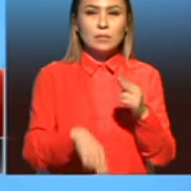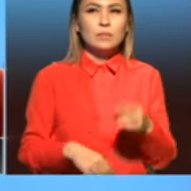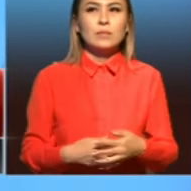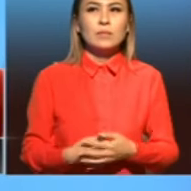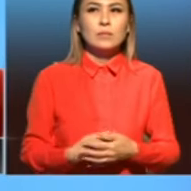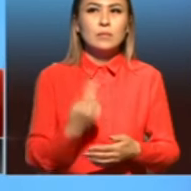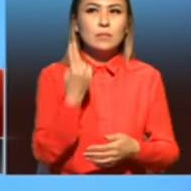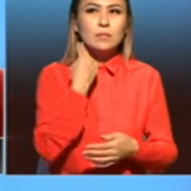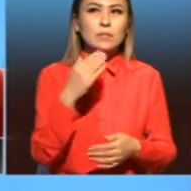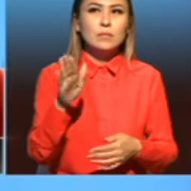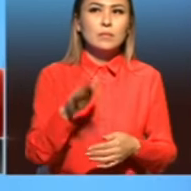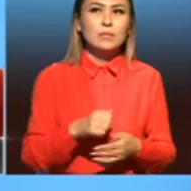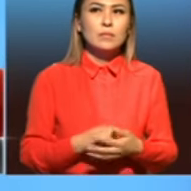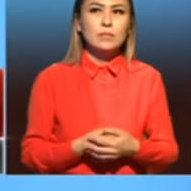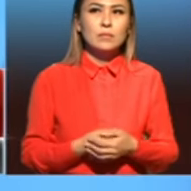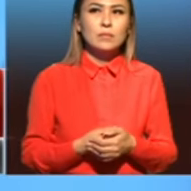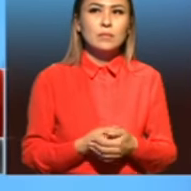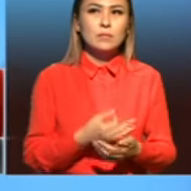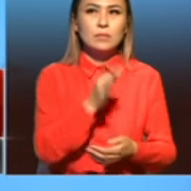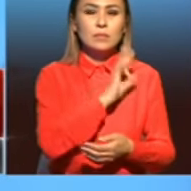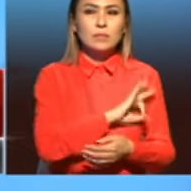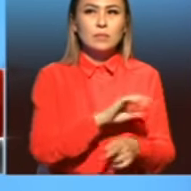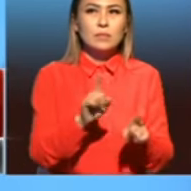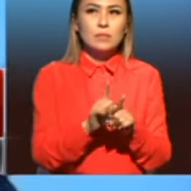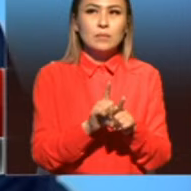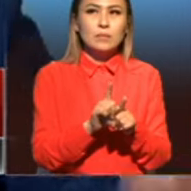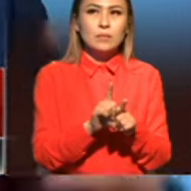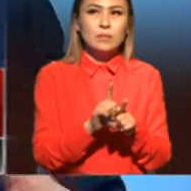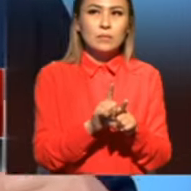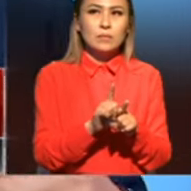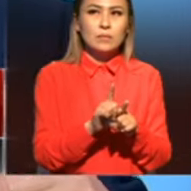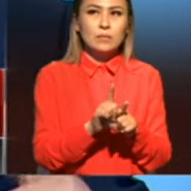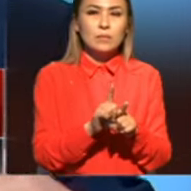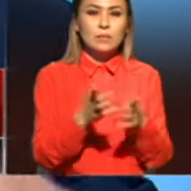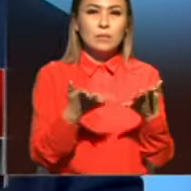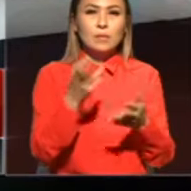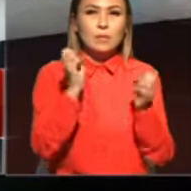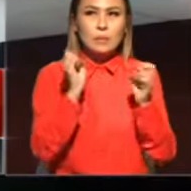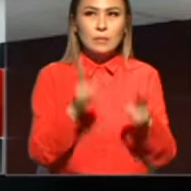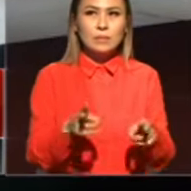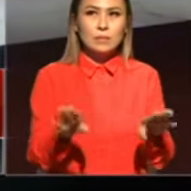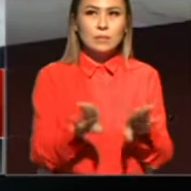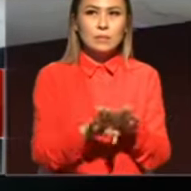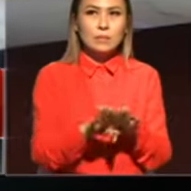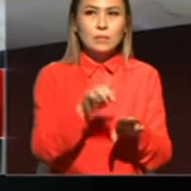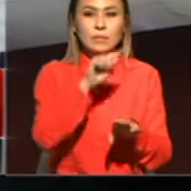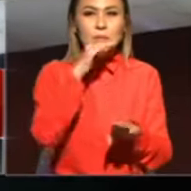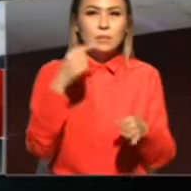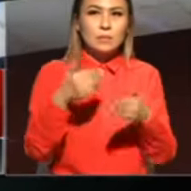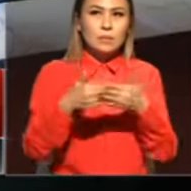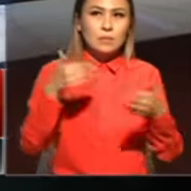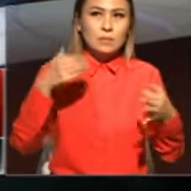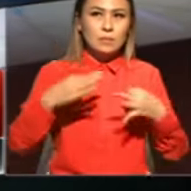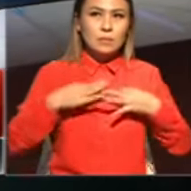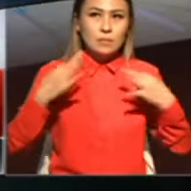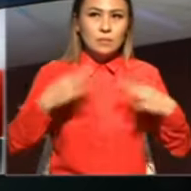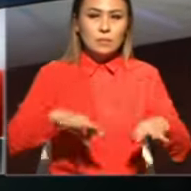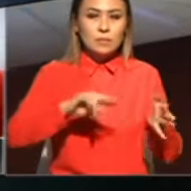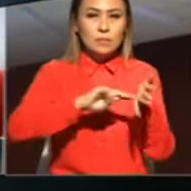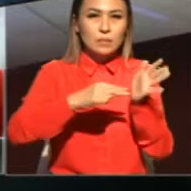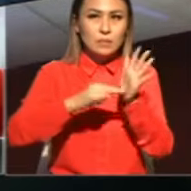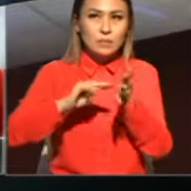қарыз алған бұл тиімді. Бірақ егер қауіп төнетін болса, мысалы Ресей алдын ала өздерінің қауіптерін жоспарлады